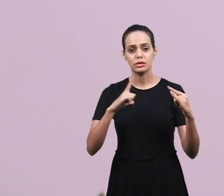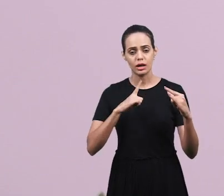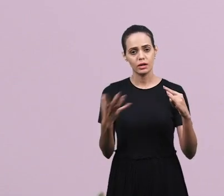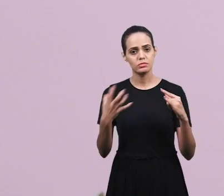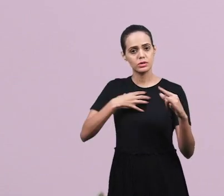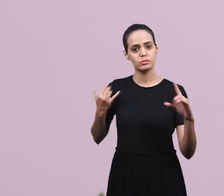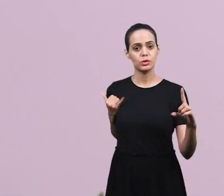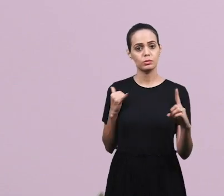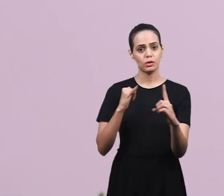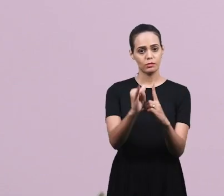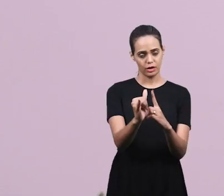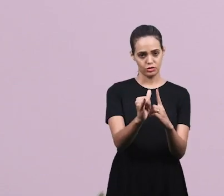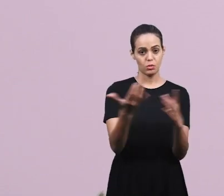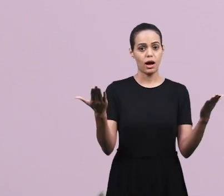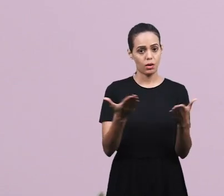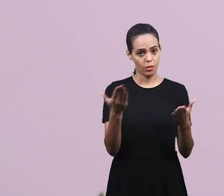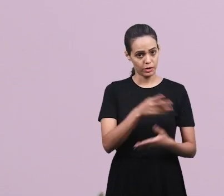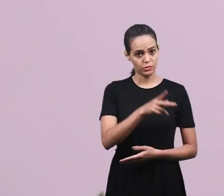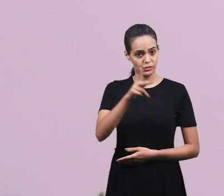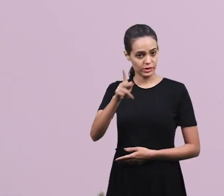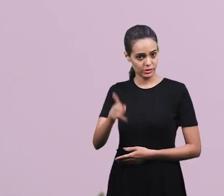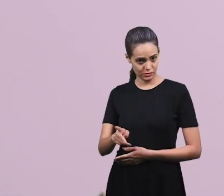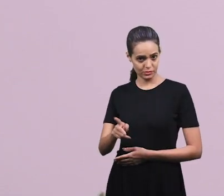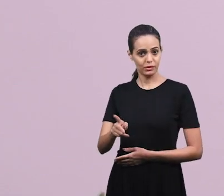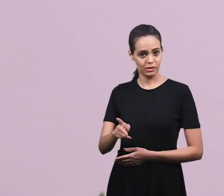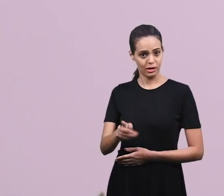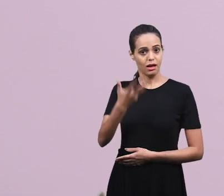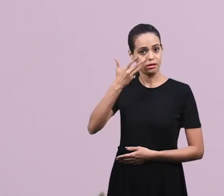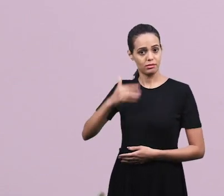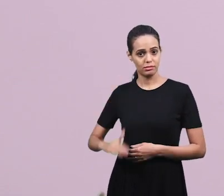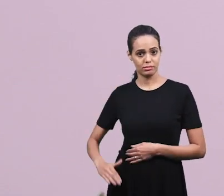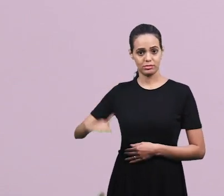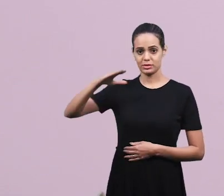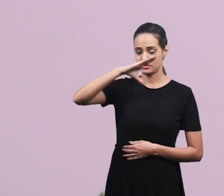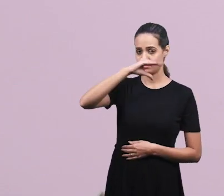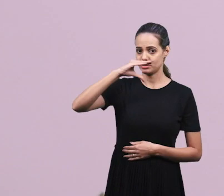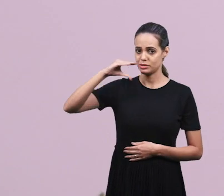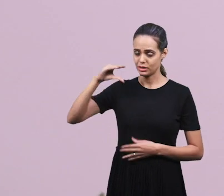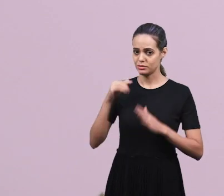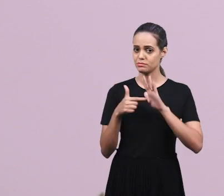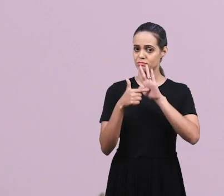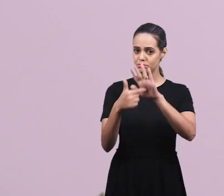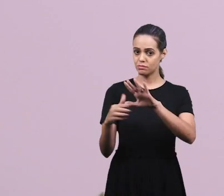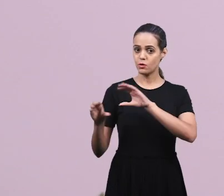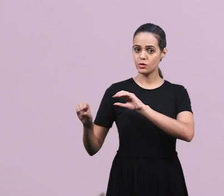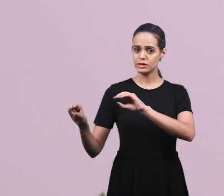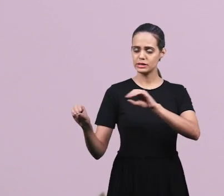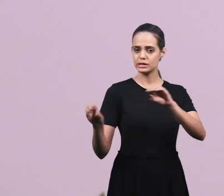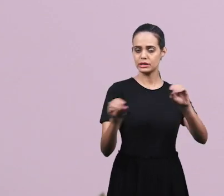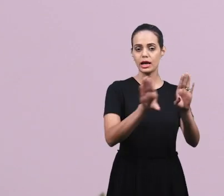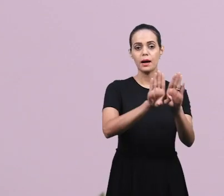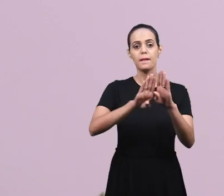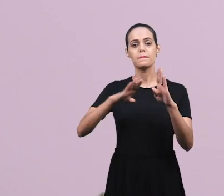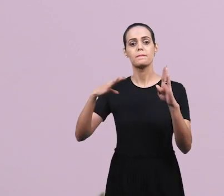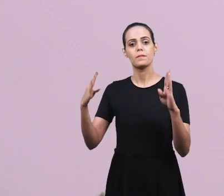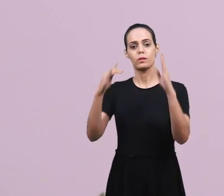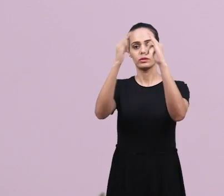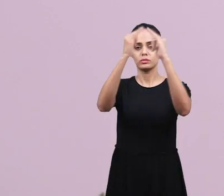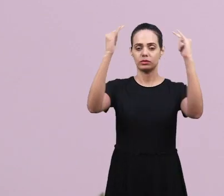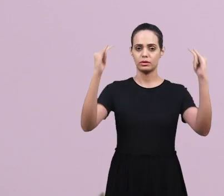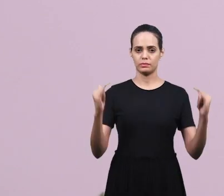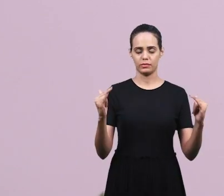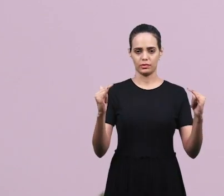une signification prophétique. La professeure Andrea Canal va apporter aujourd'hui pour les enfants, intermédiaires et